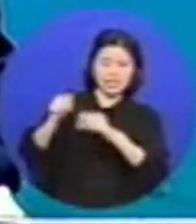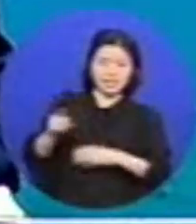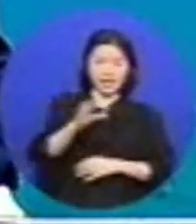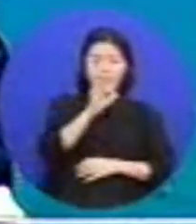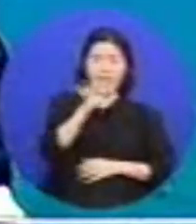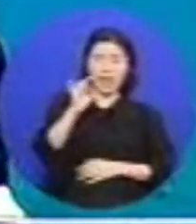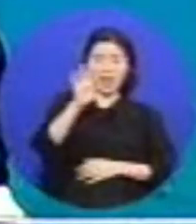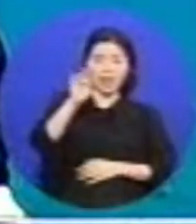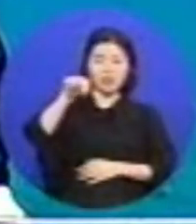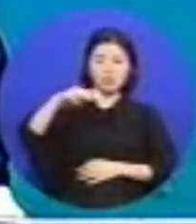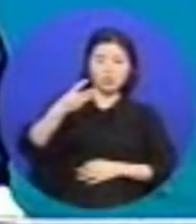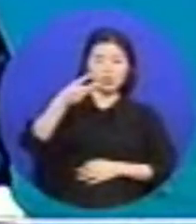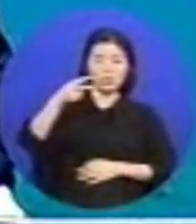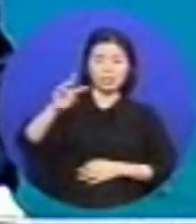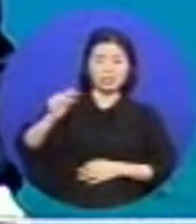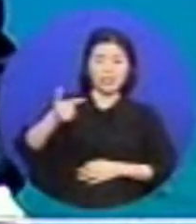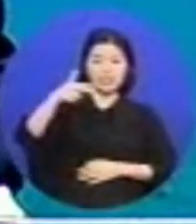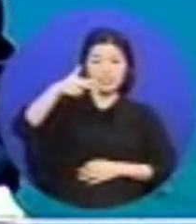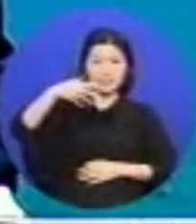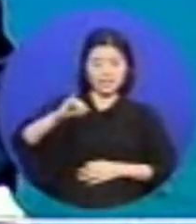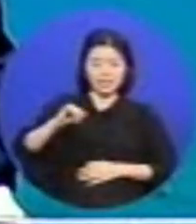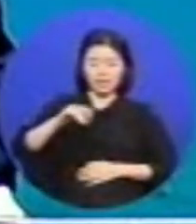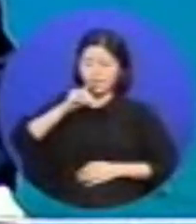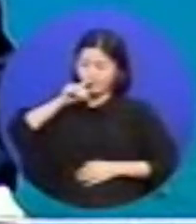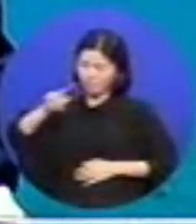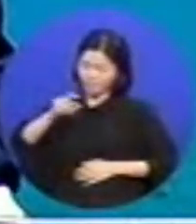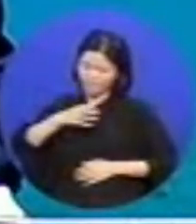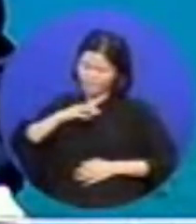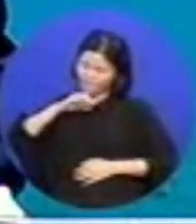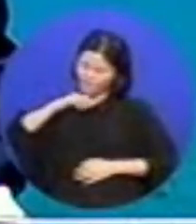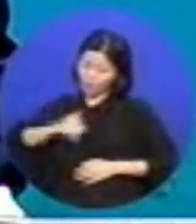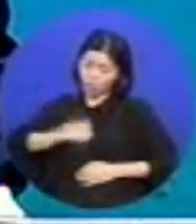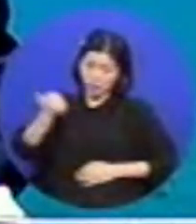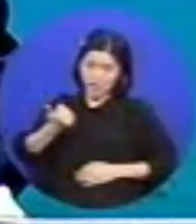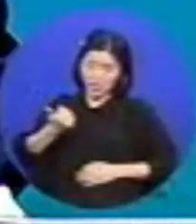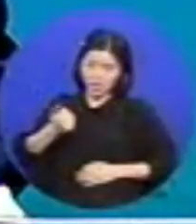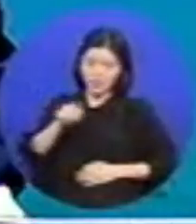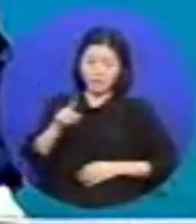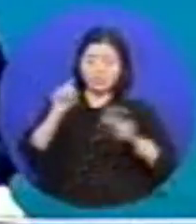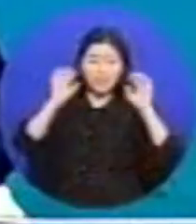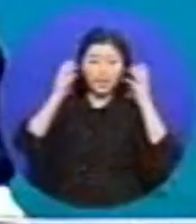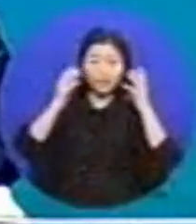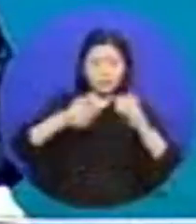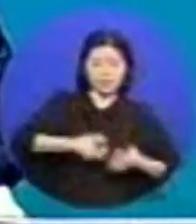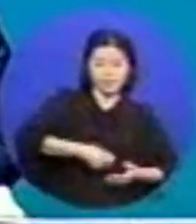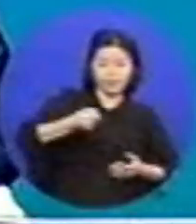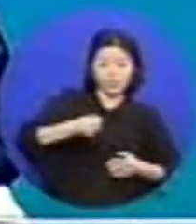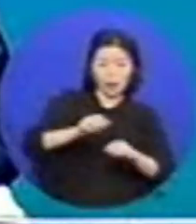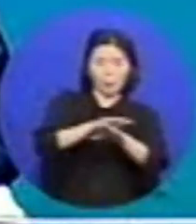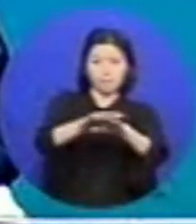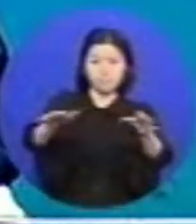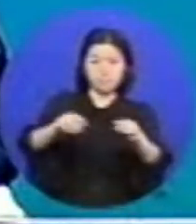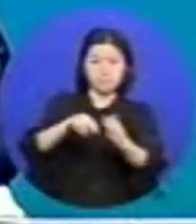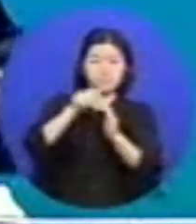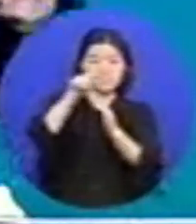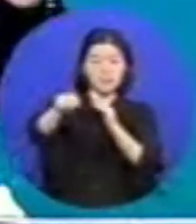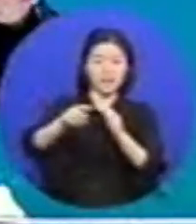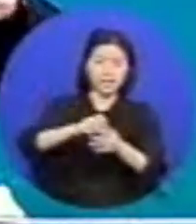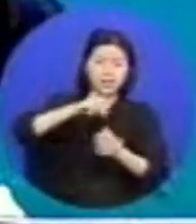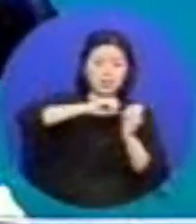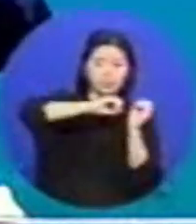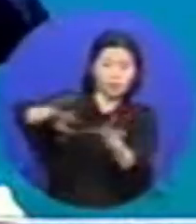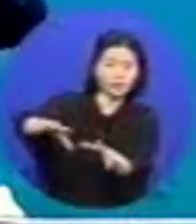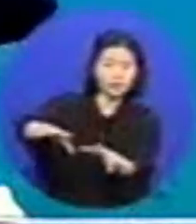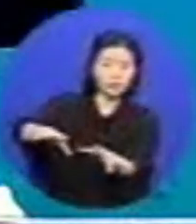애물단지야. 그리고는 그 윤이라고 한 아이를 마당에다가 내팽개쳤어요. 비가